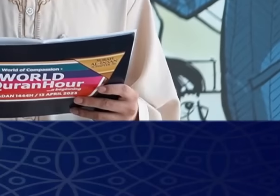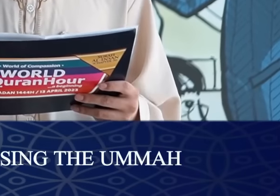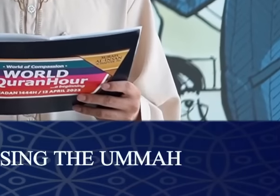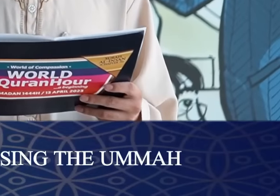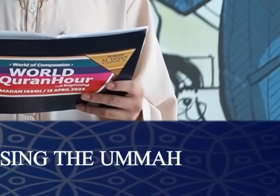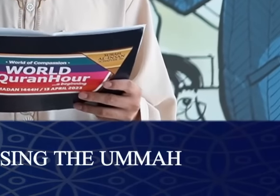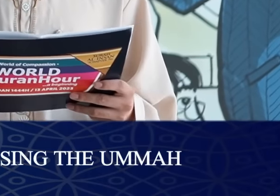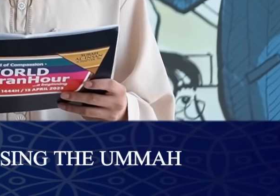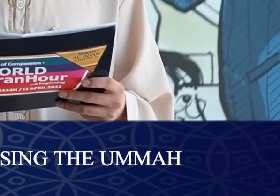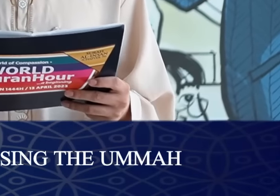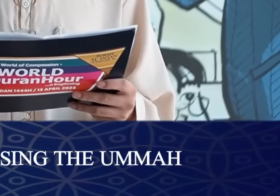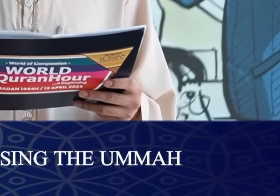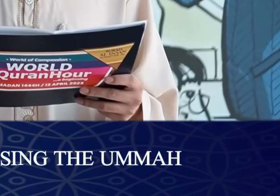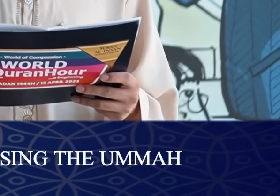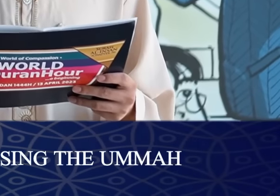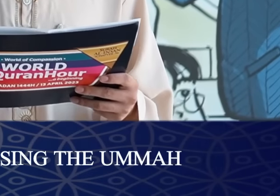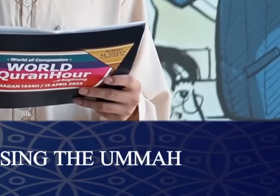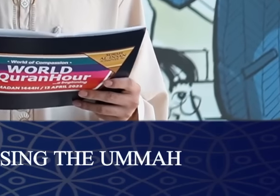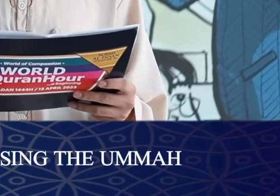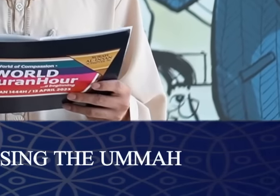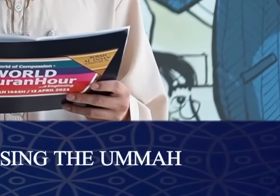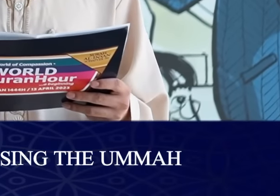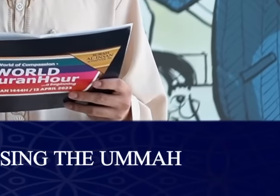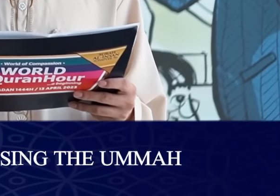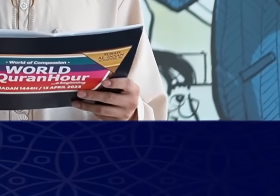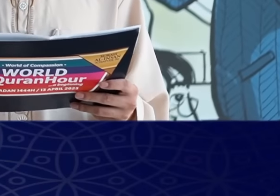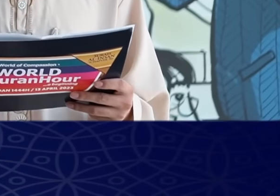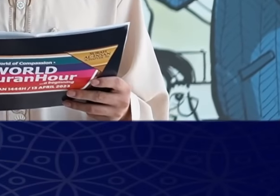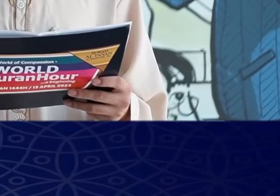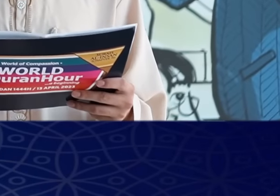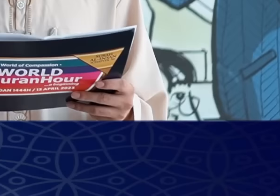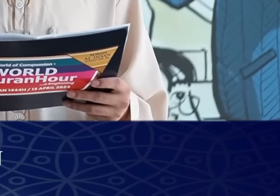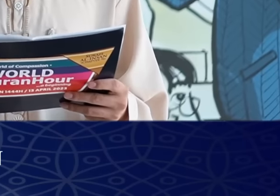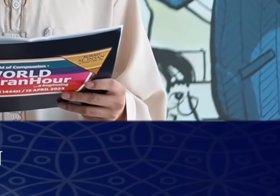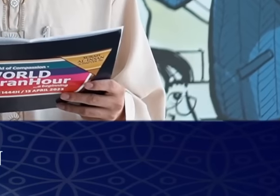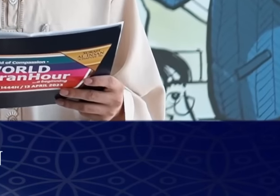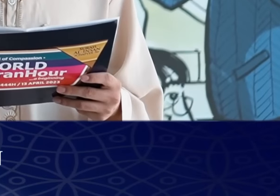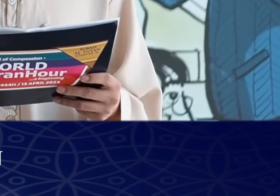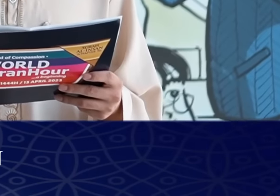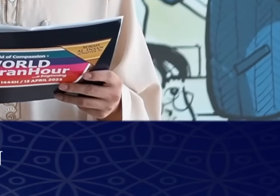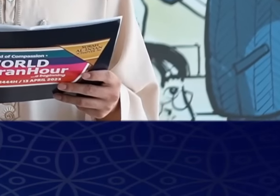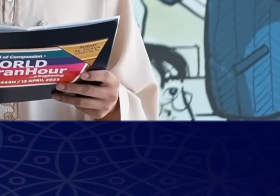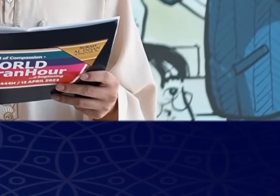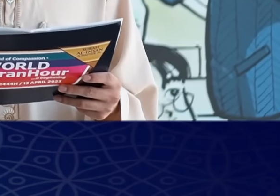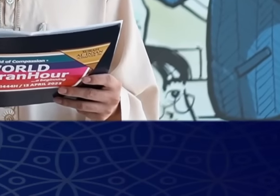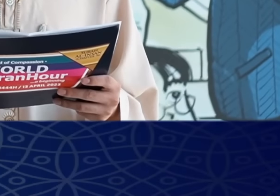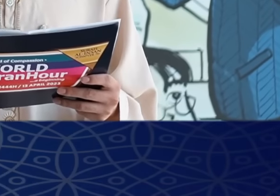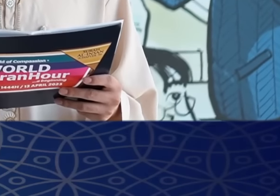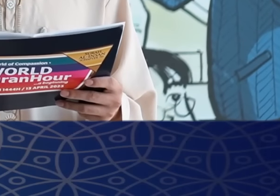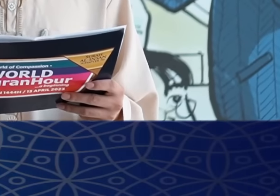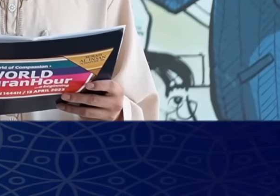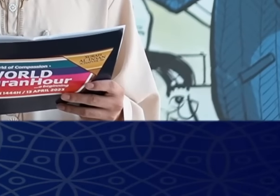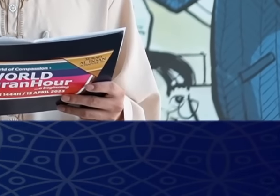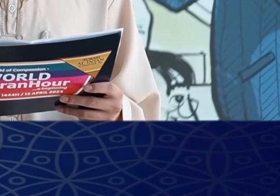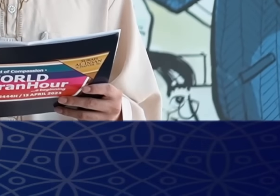经。 来读苏勒图印萨尼，昆明萨印泽欧满，怀着热情诵读古兰经，来阅读，来理解中国的